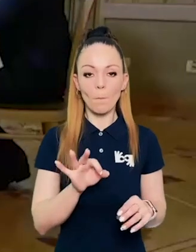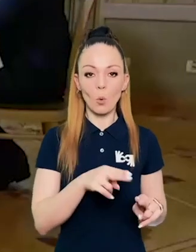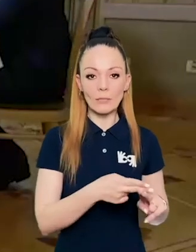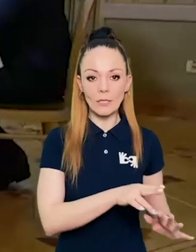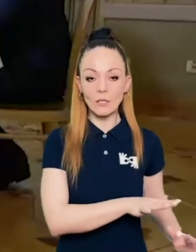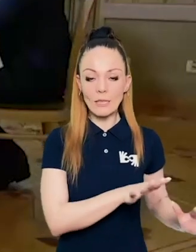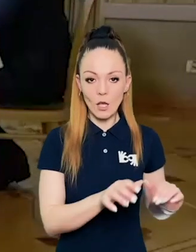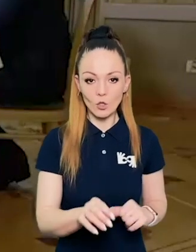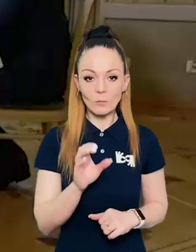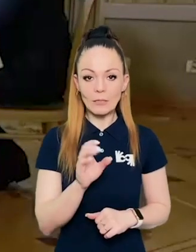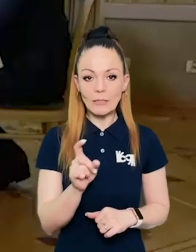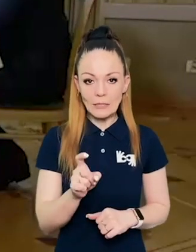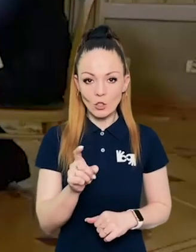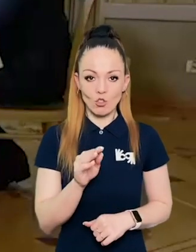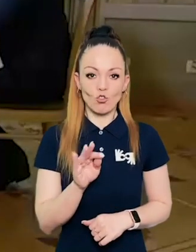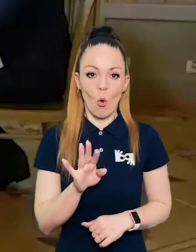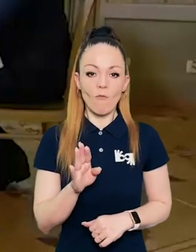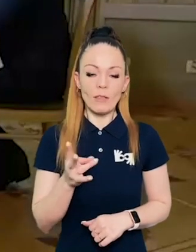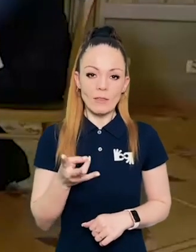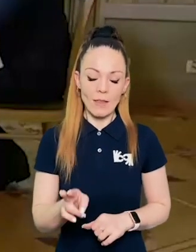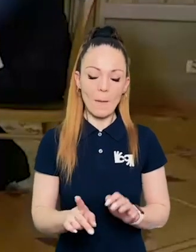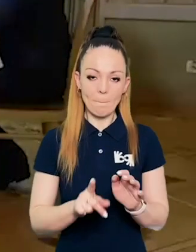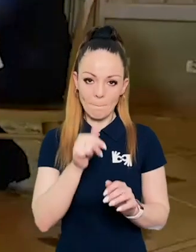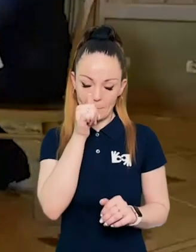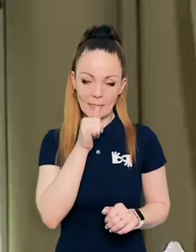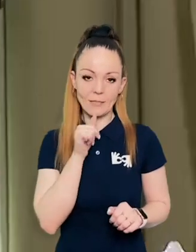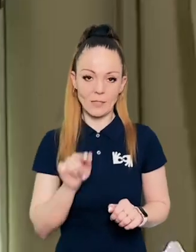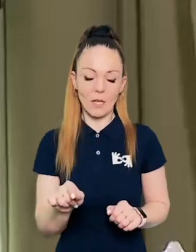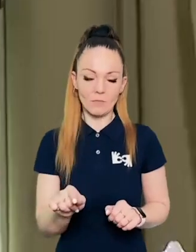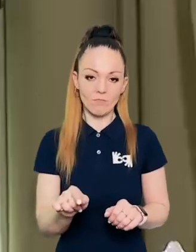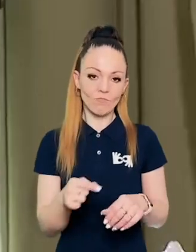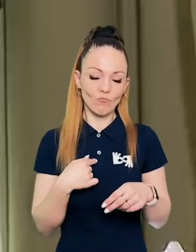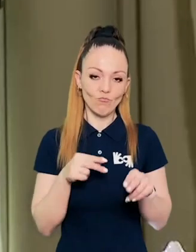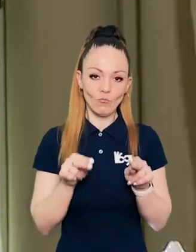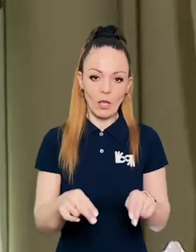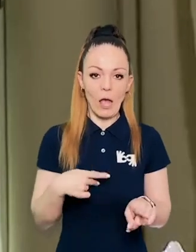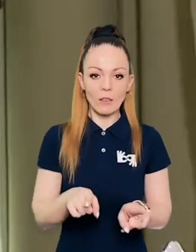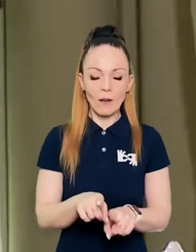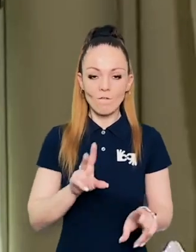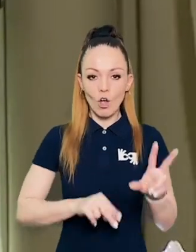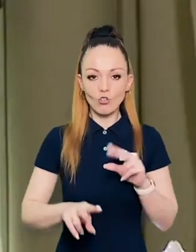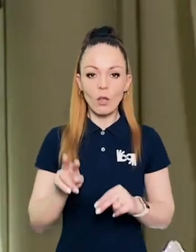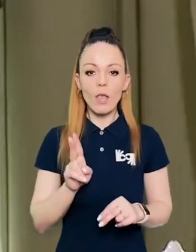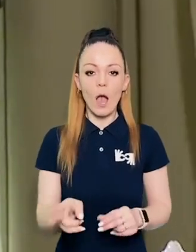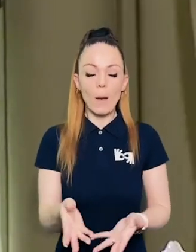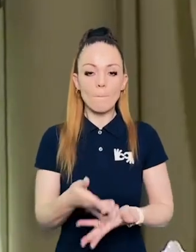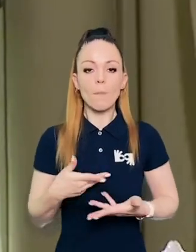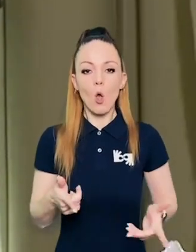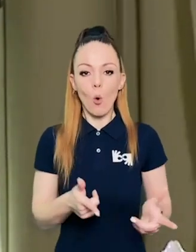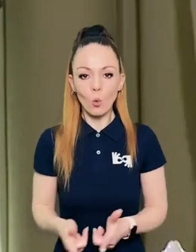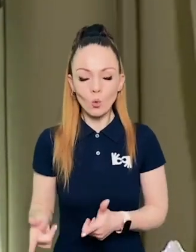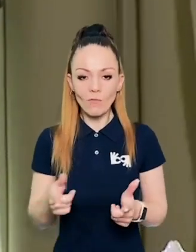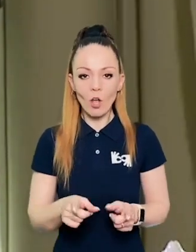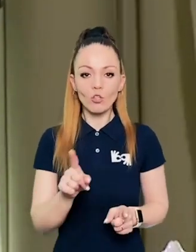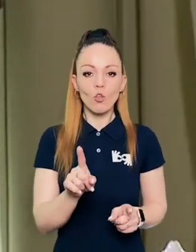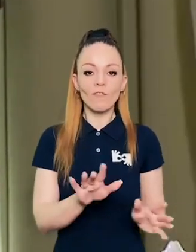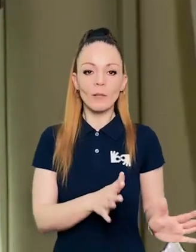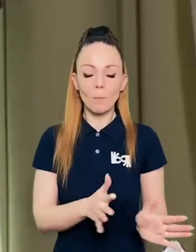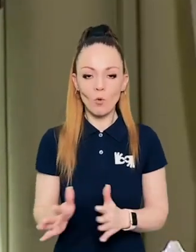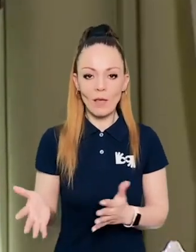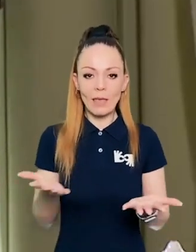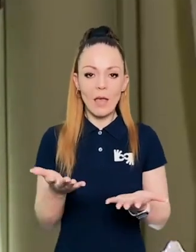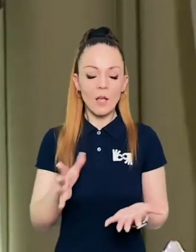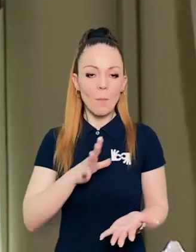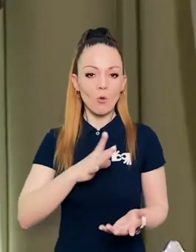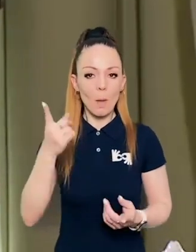розмову і про цей наступ з жовтня місяця. Якщо чесно, я так вважаю. Те, як ми